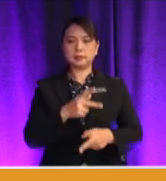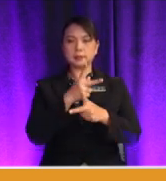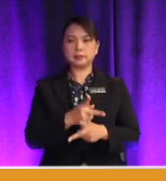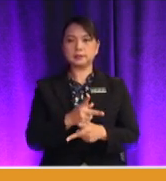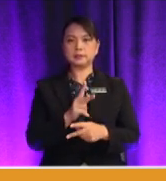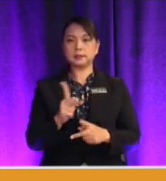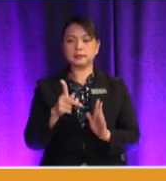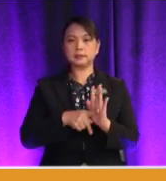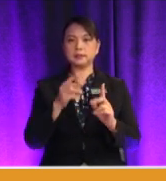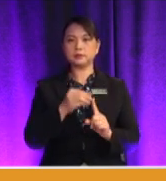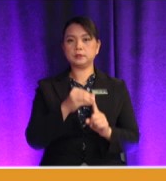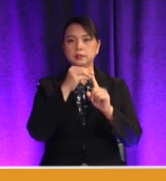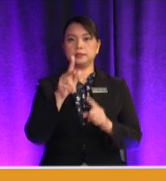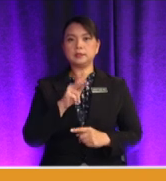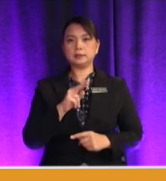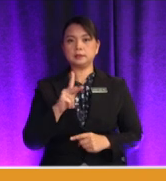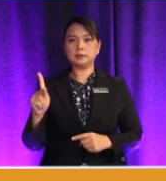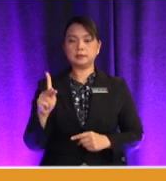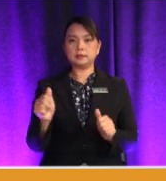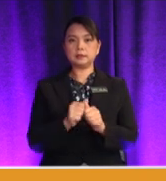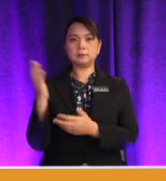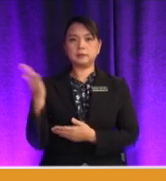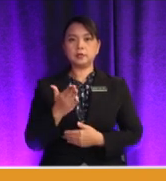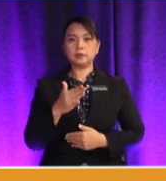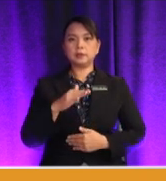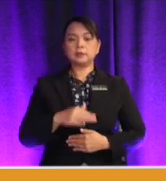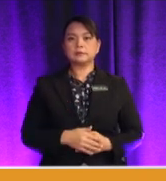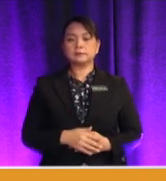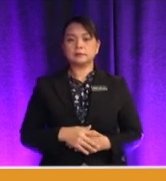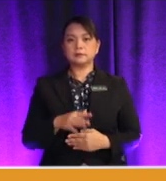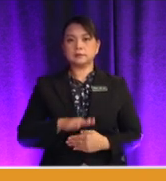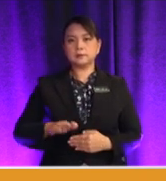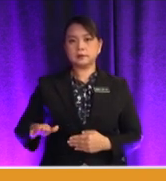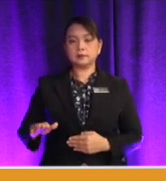Malaysia. Anak-anak ini. Dengan membawa anak-anak merta aktiviti pelbagai kaum.